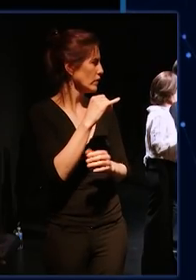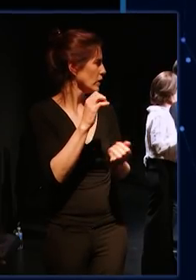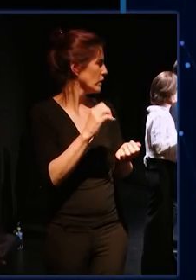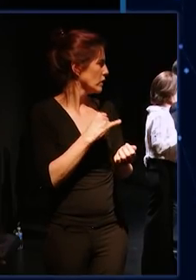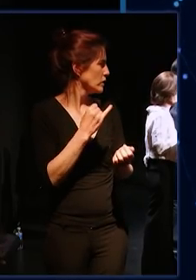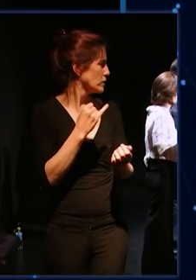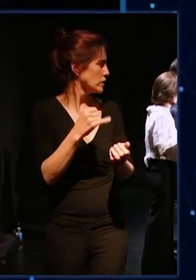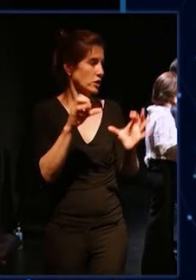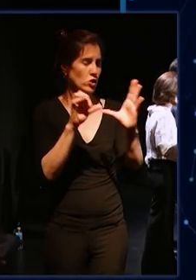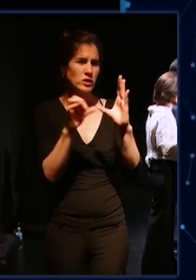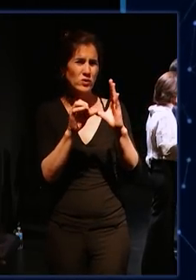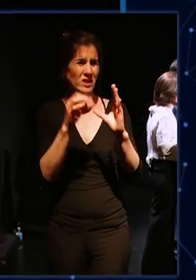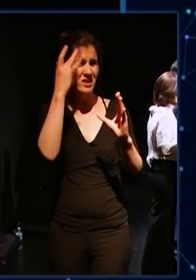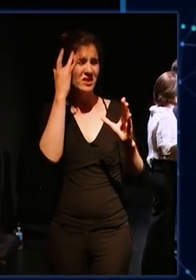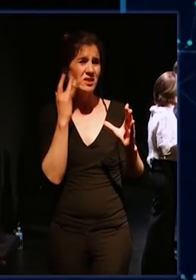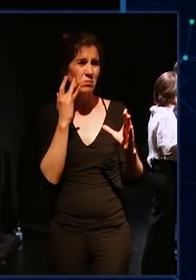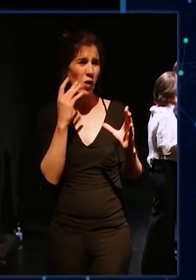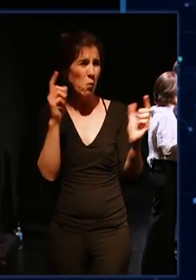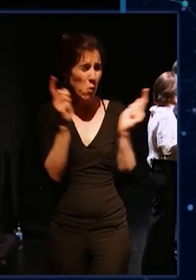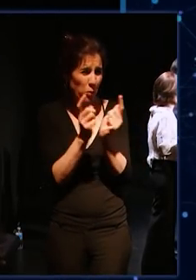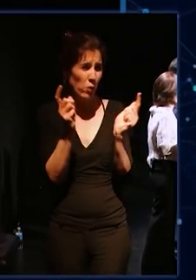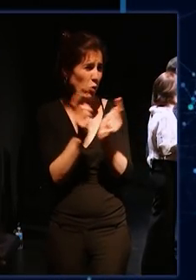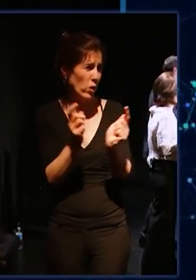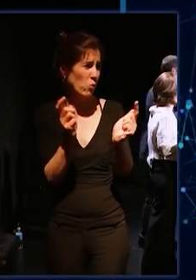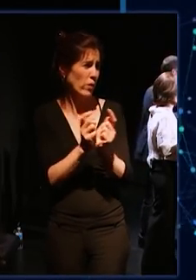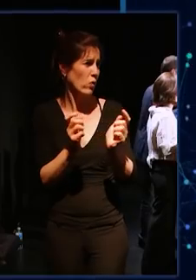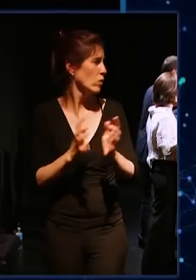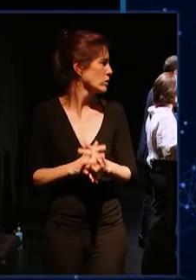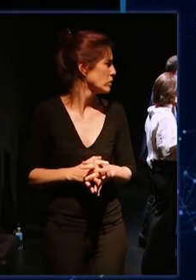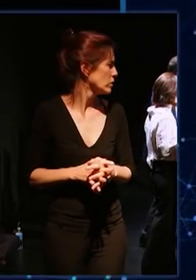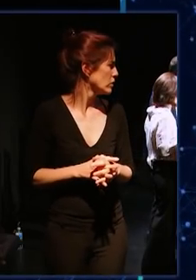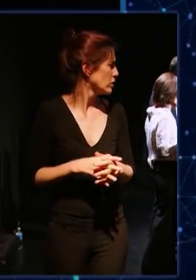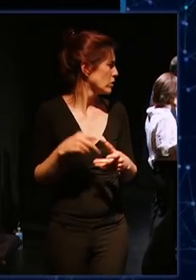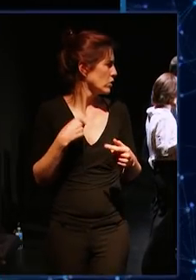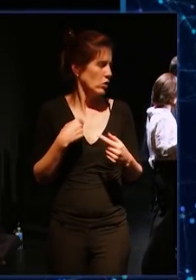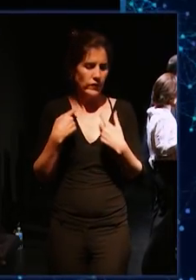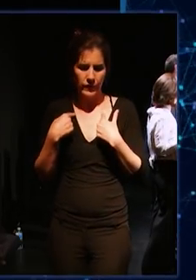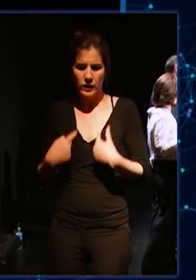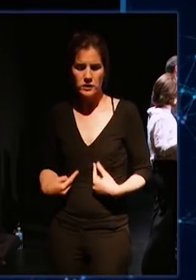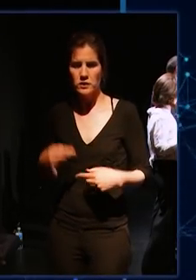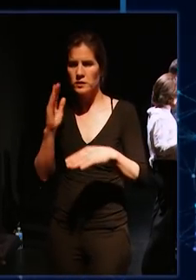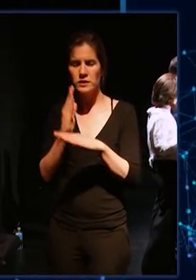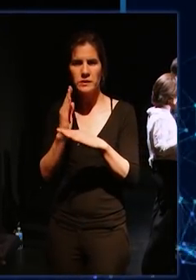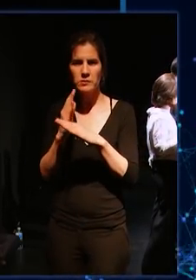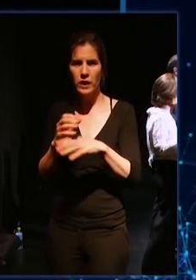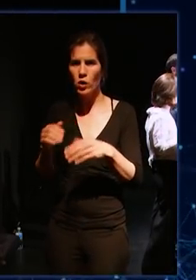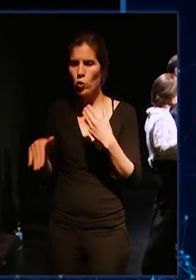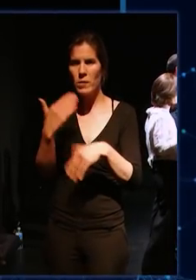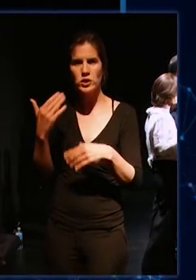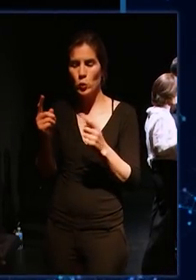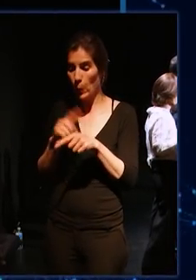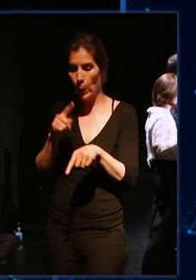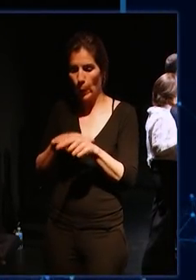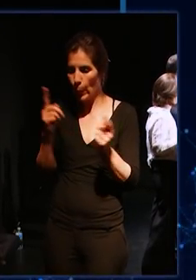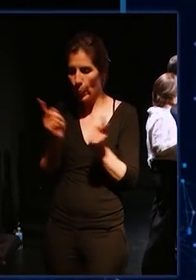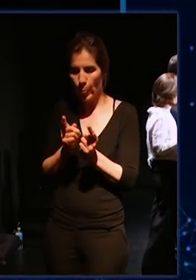molt breu. Sí, perquè abans ha sigut menys breu, ara haurà de ser més breu. La sensació de que començo amb molt poc temps. Sí, sí, jo entenc que és difícil molt, i he de